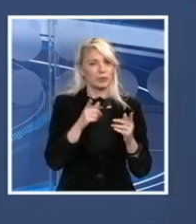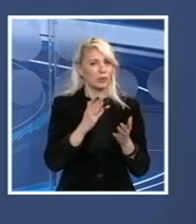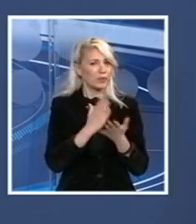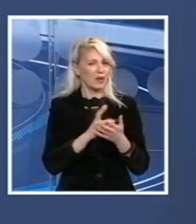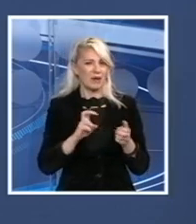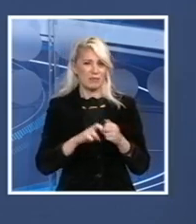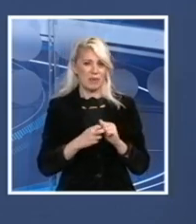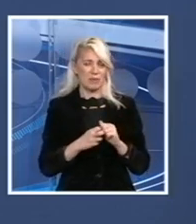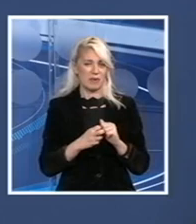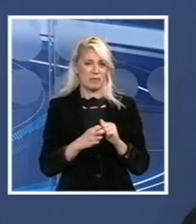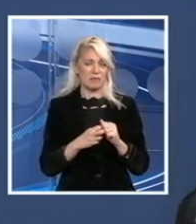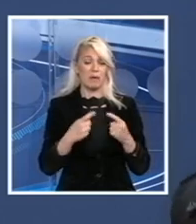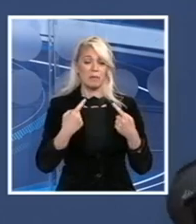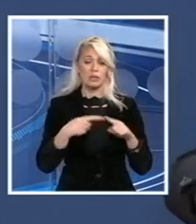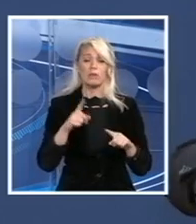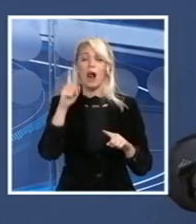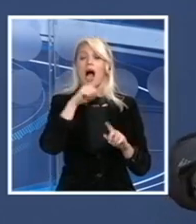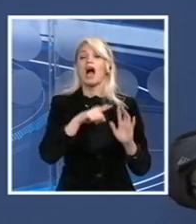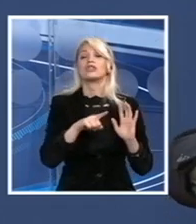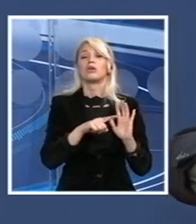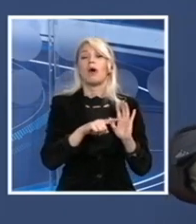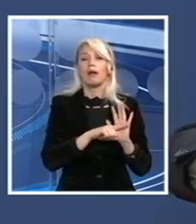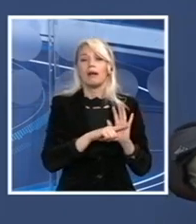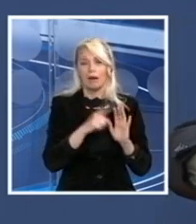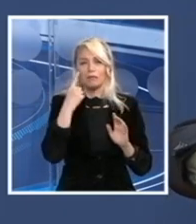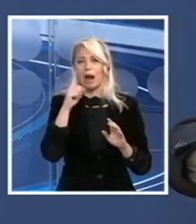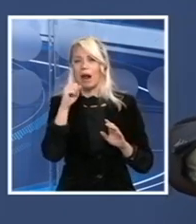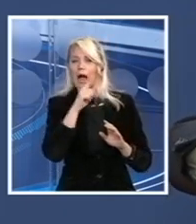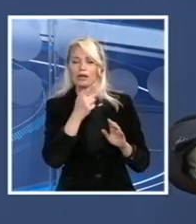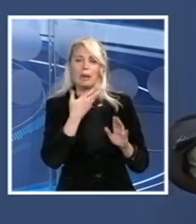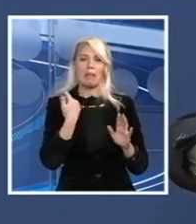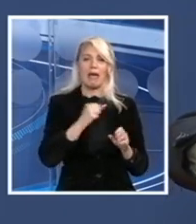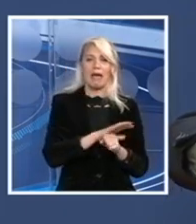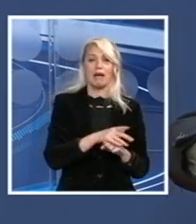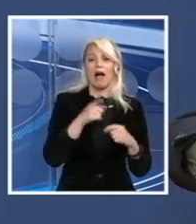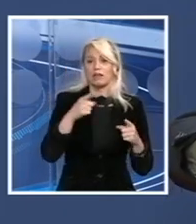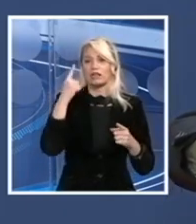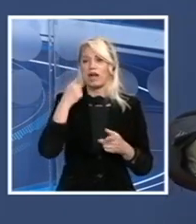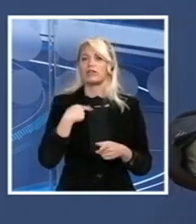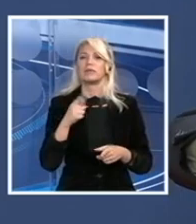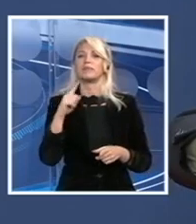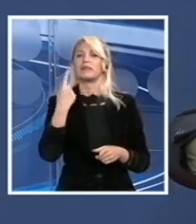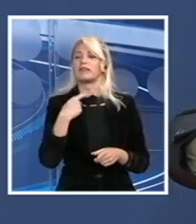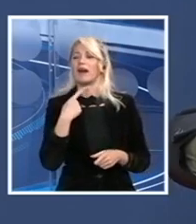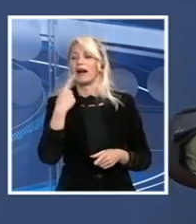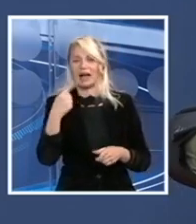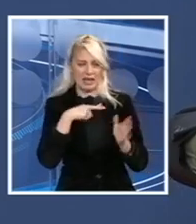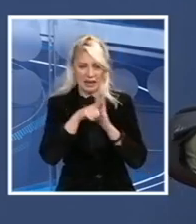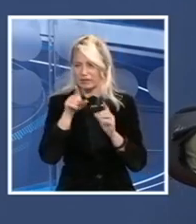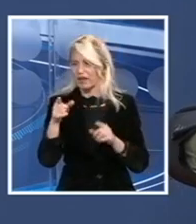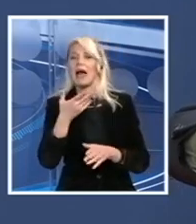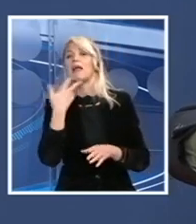lažno negativni, jer bi to značilo da se pacijentu kaže da nema bolest i da pogotovo ukoliko